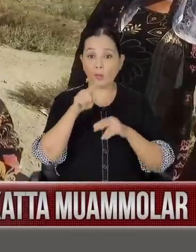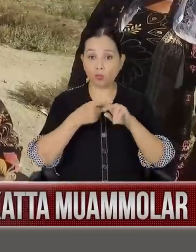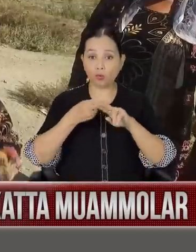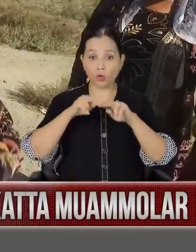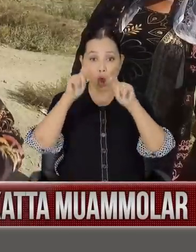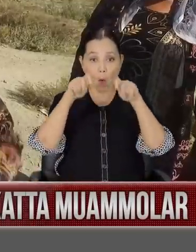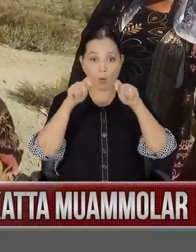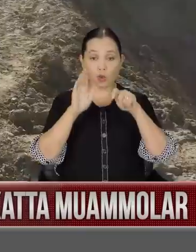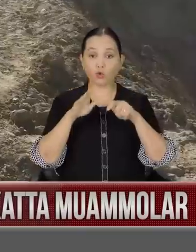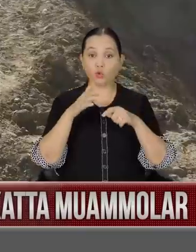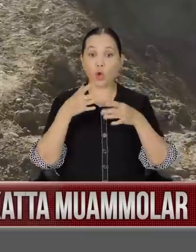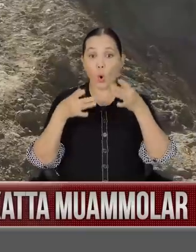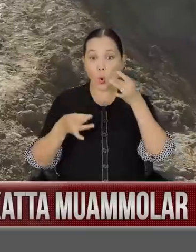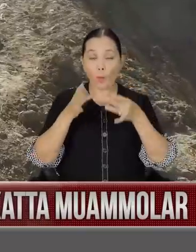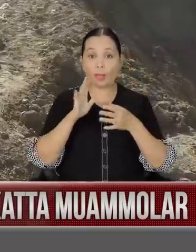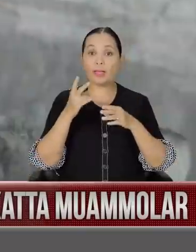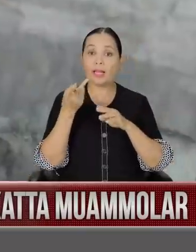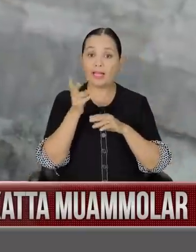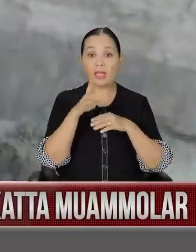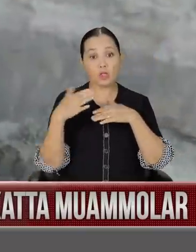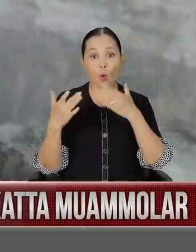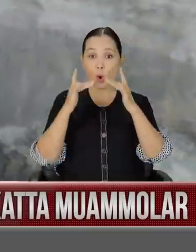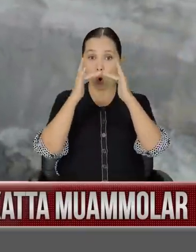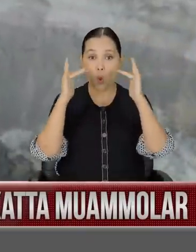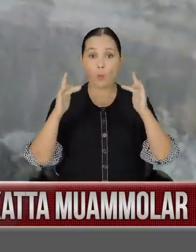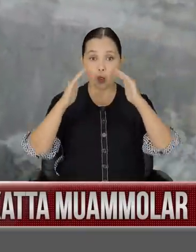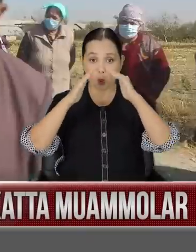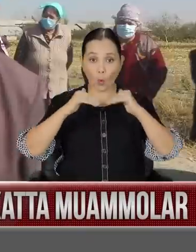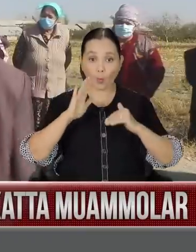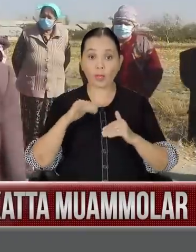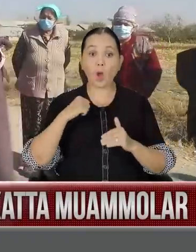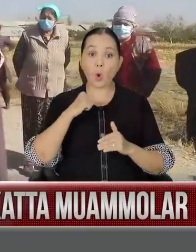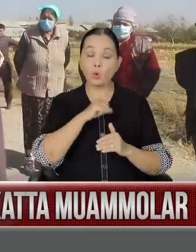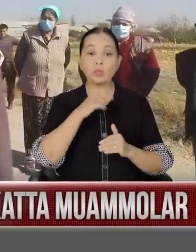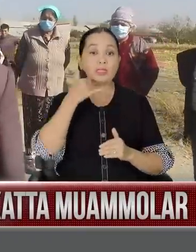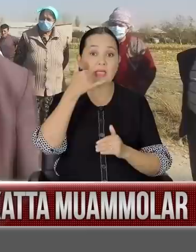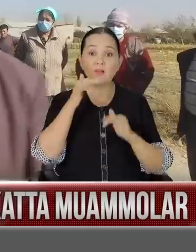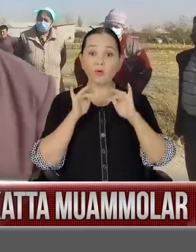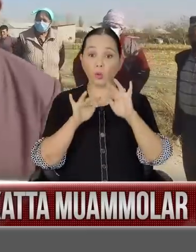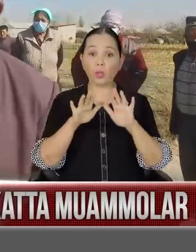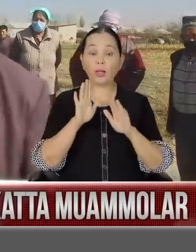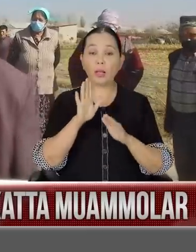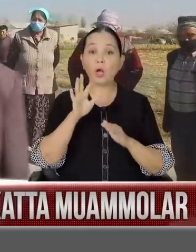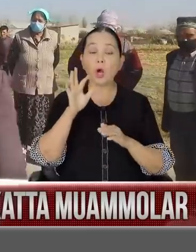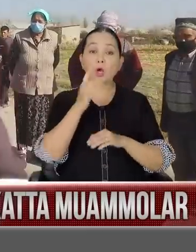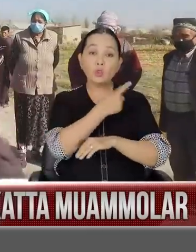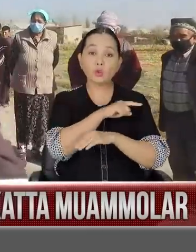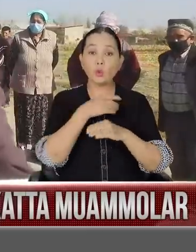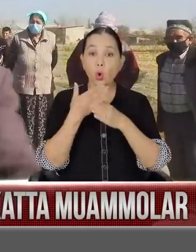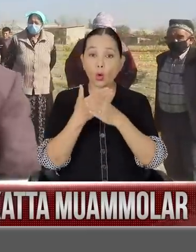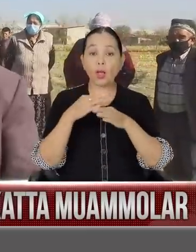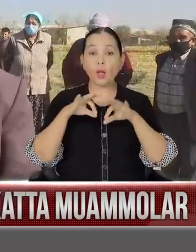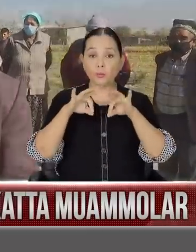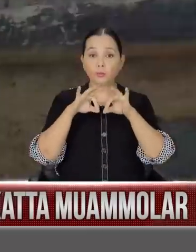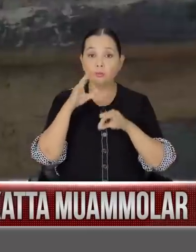yomg'ir yog'sa, kulmak bo'ladi, yana ikki tomonga ko'prik yo'q bo'lib ketadi. Men o'zim 2 marta telefon qildim nimaga? Skorga. Kelib mashinada o'ta